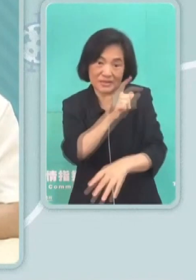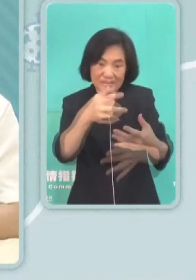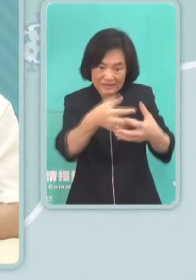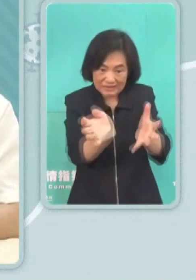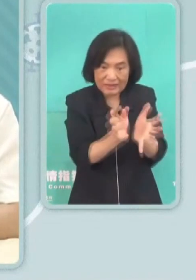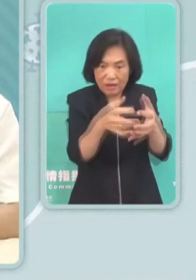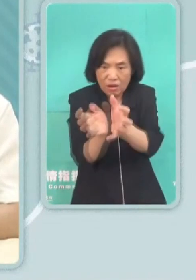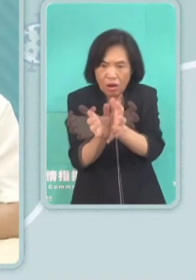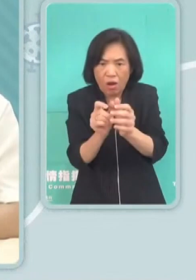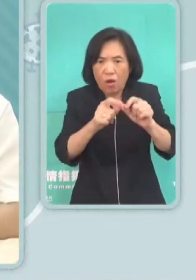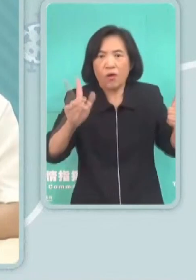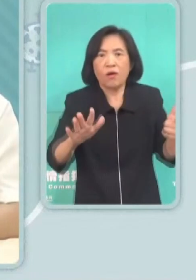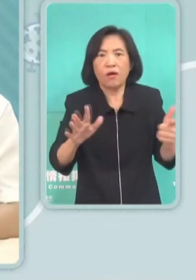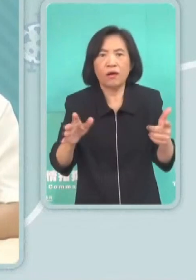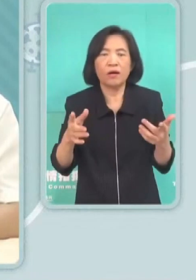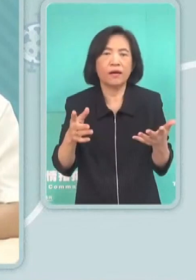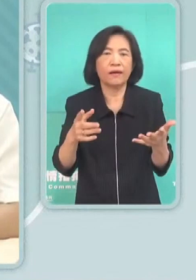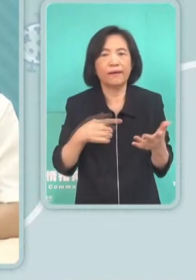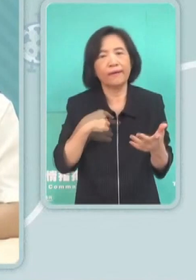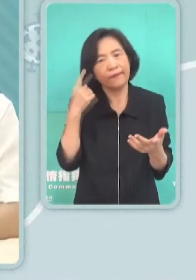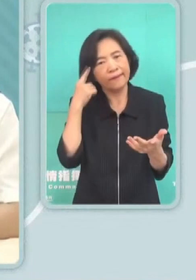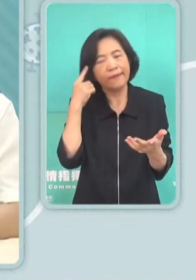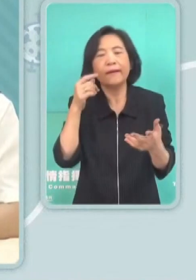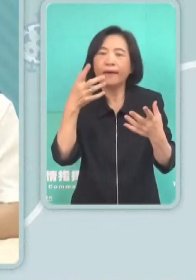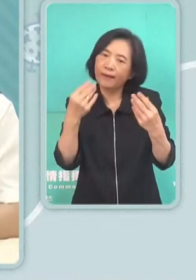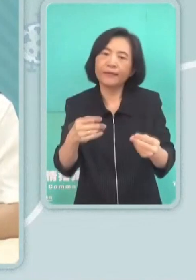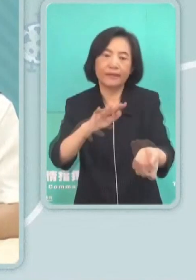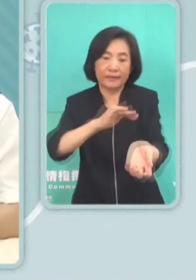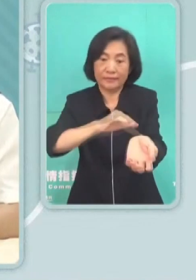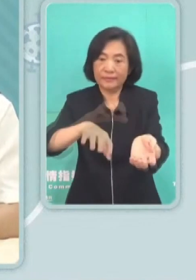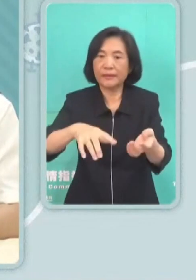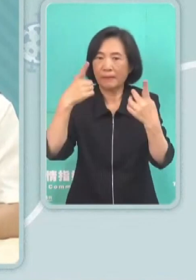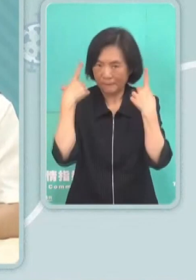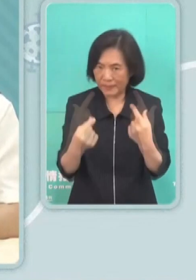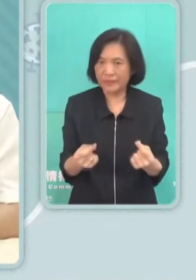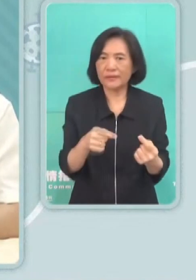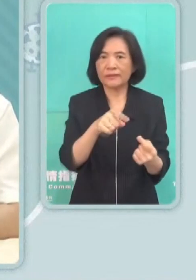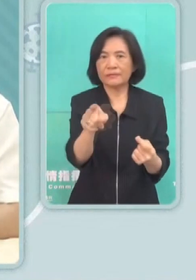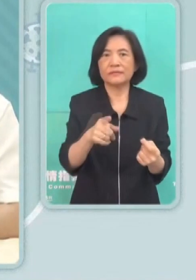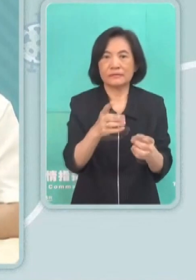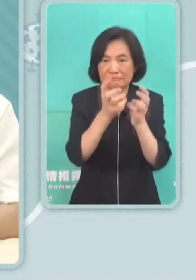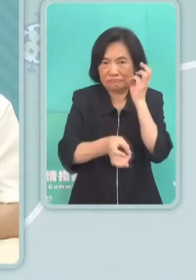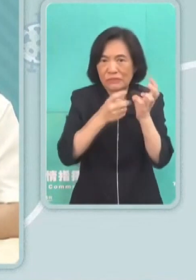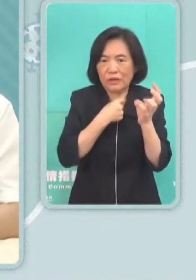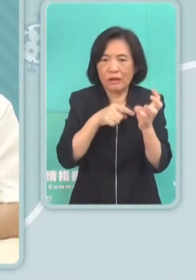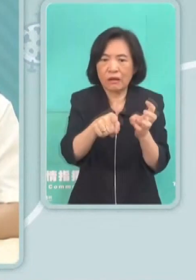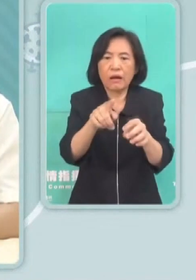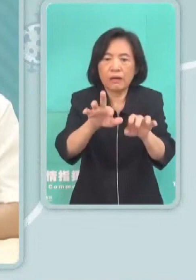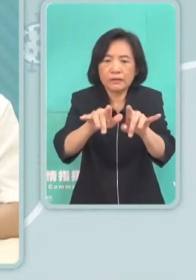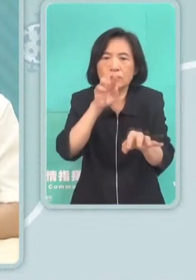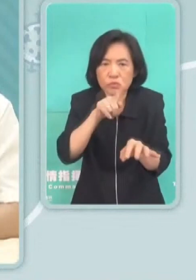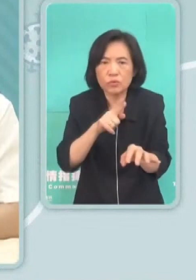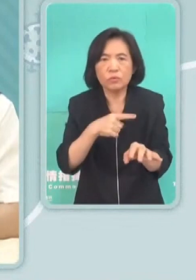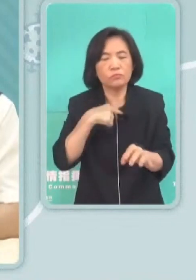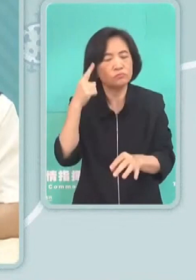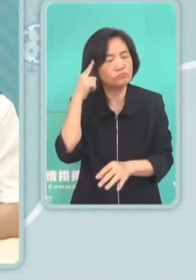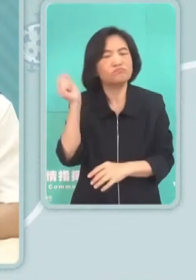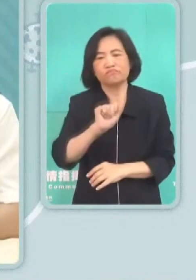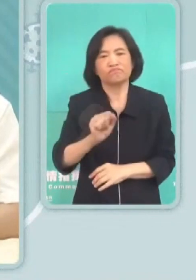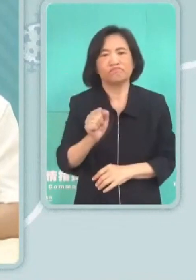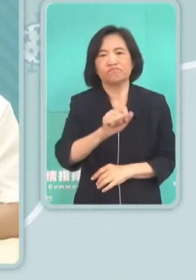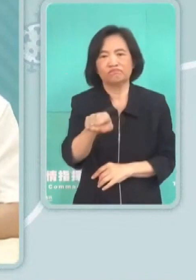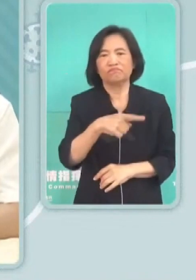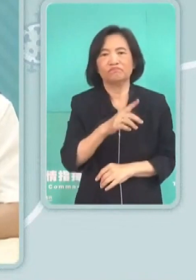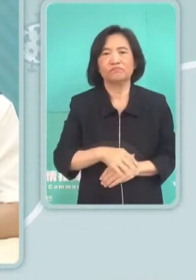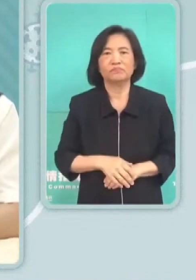key 错还是 key 错了，不过这个我们还是医疗本来就要求精确的哈，所以我们也没有去回避说这